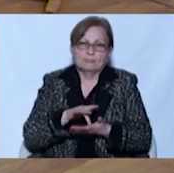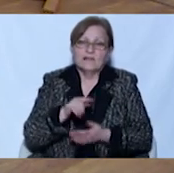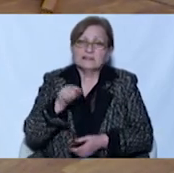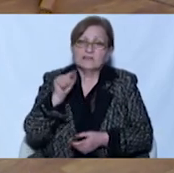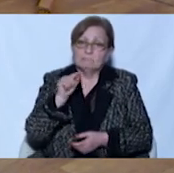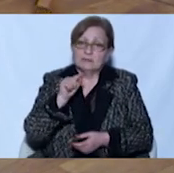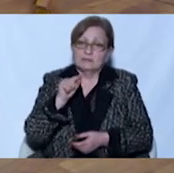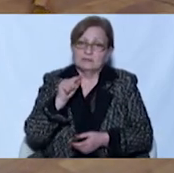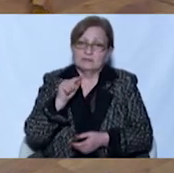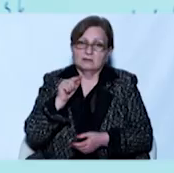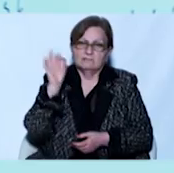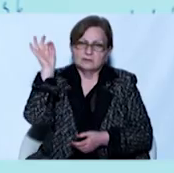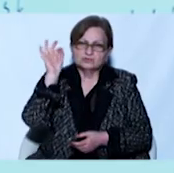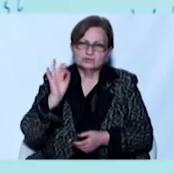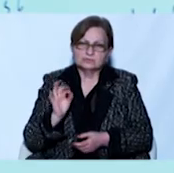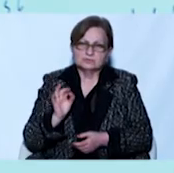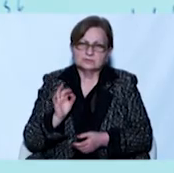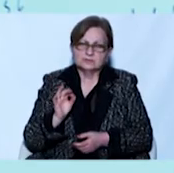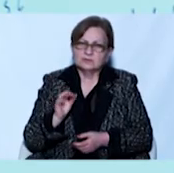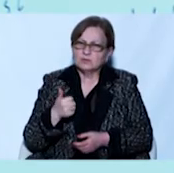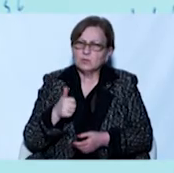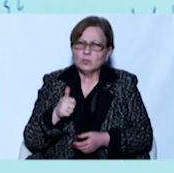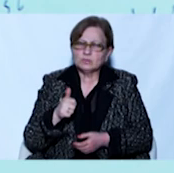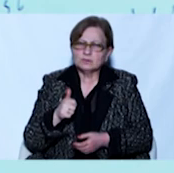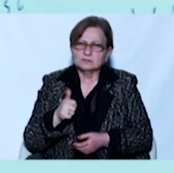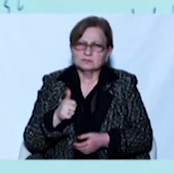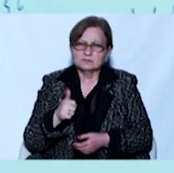თებერვალი ხშირად არის როგორი?